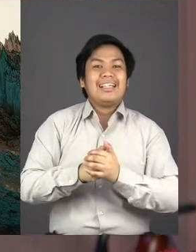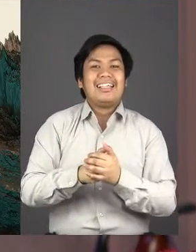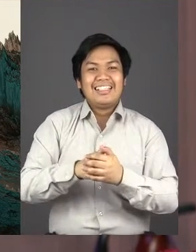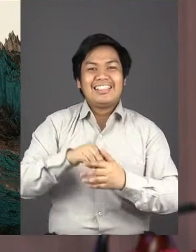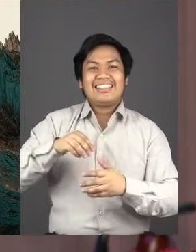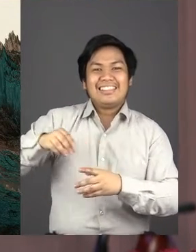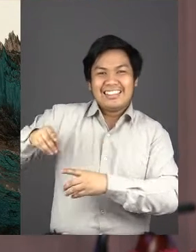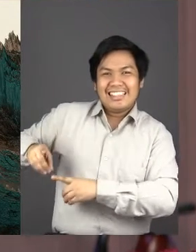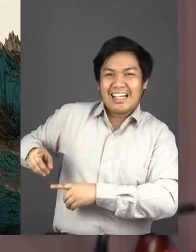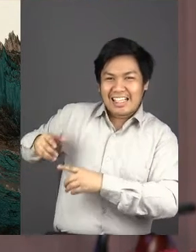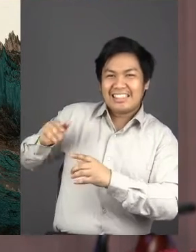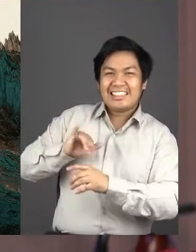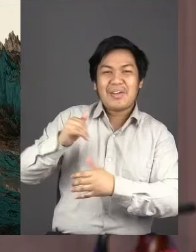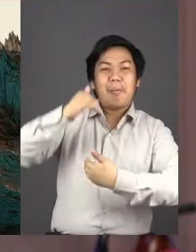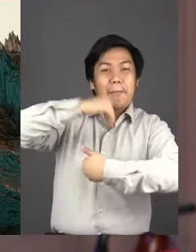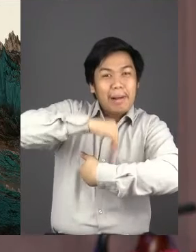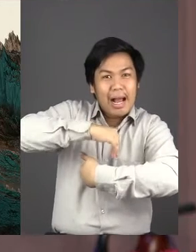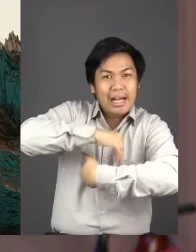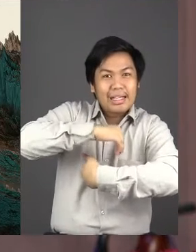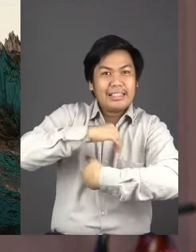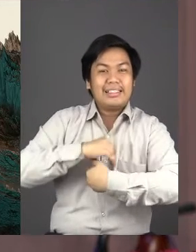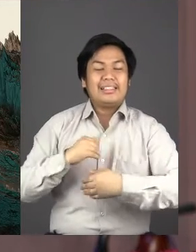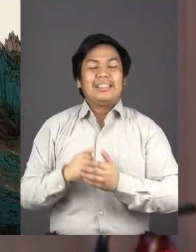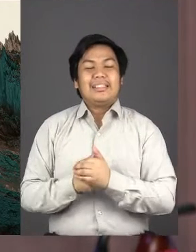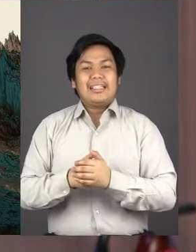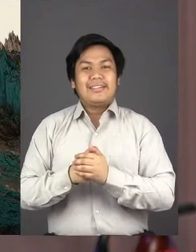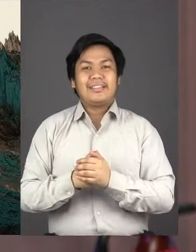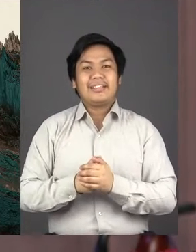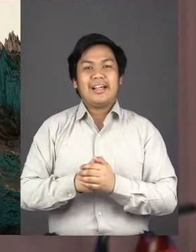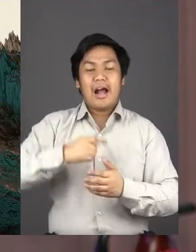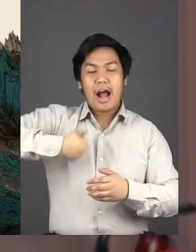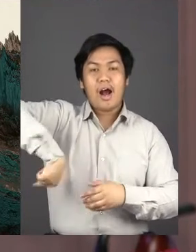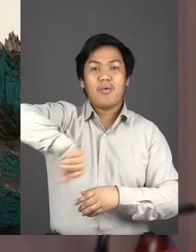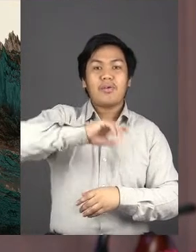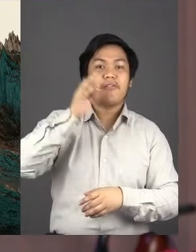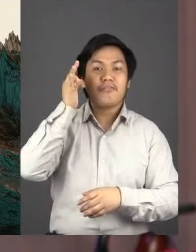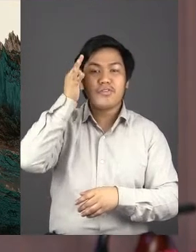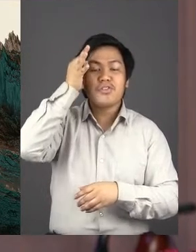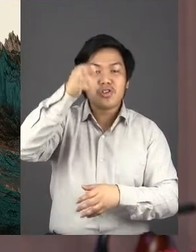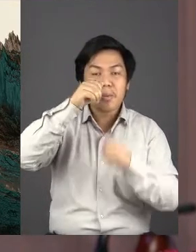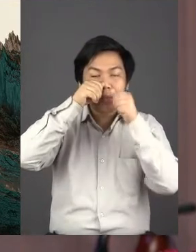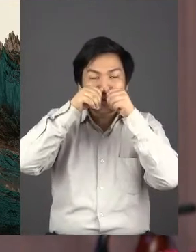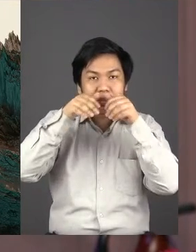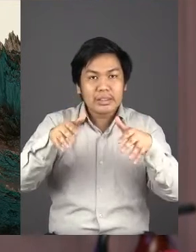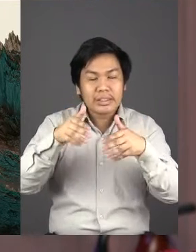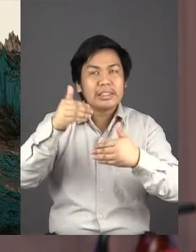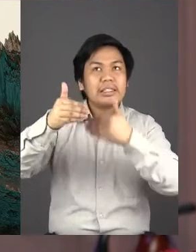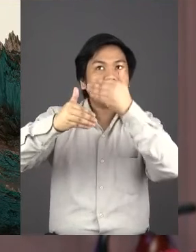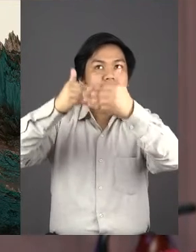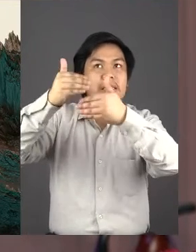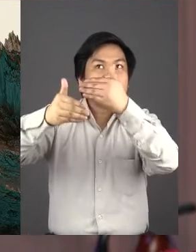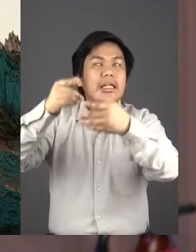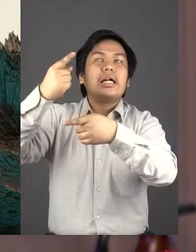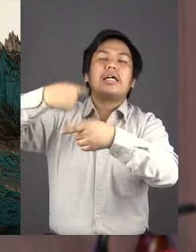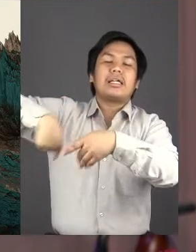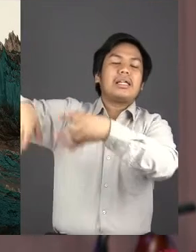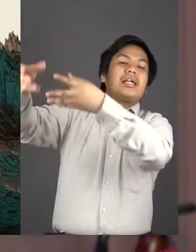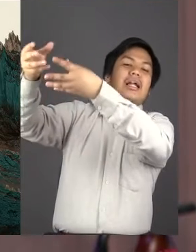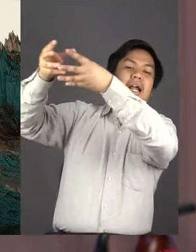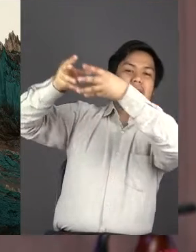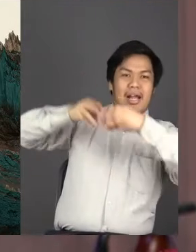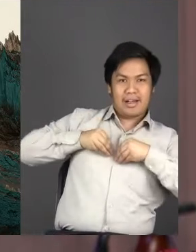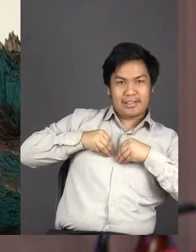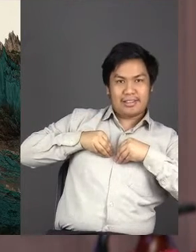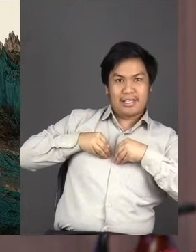deposit of our inheritance until we acquire possession of it to the